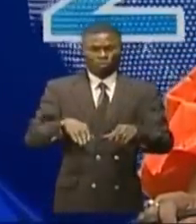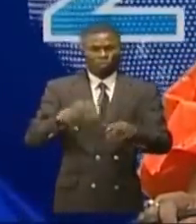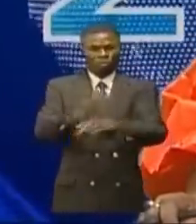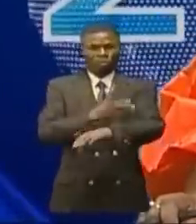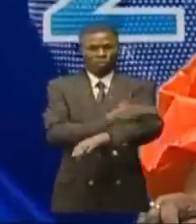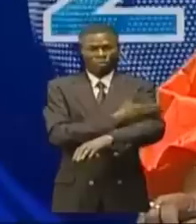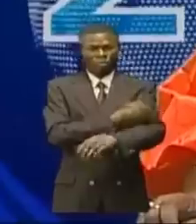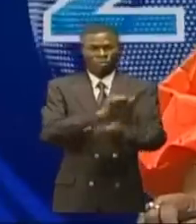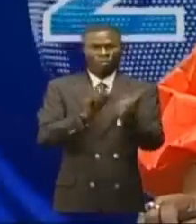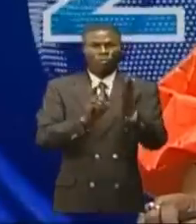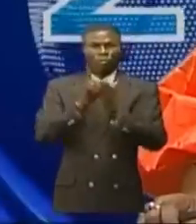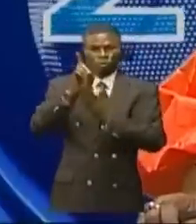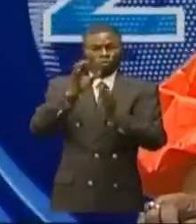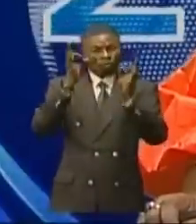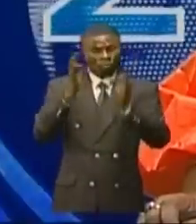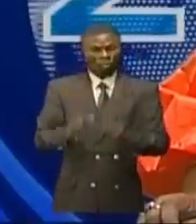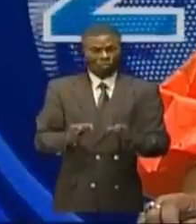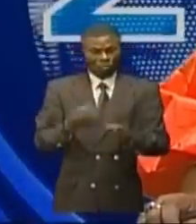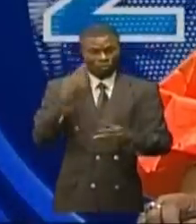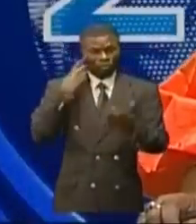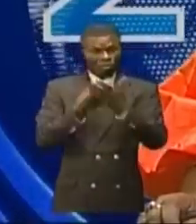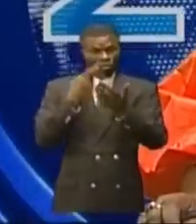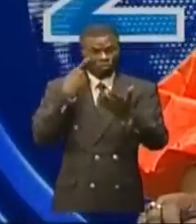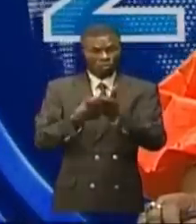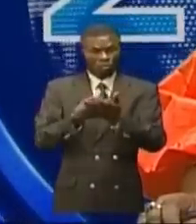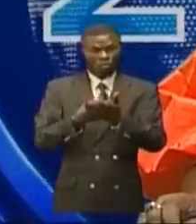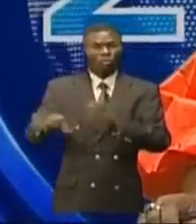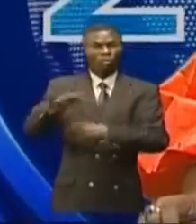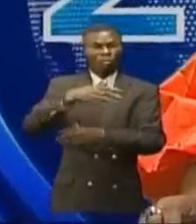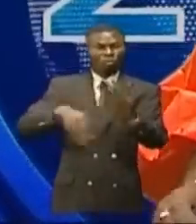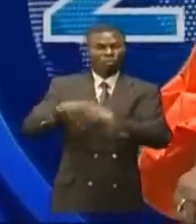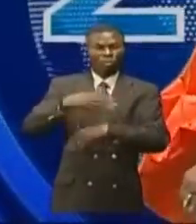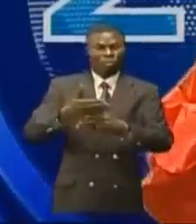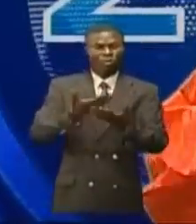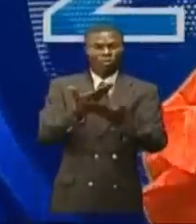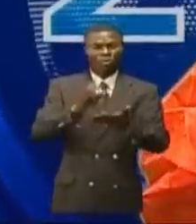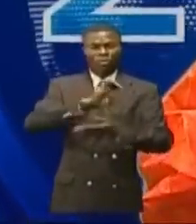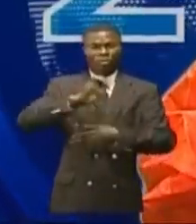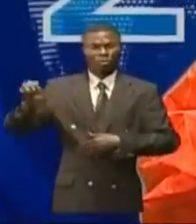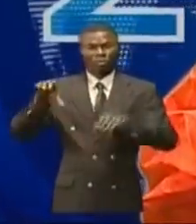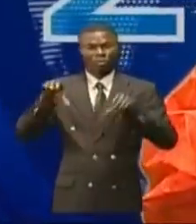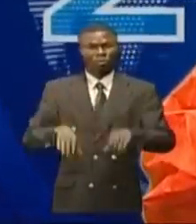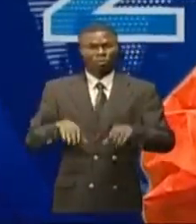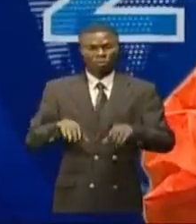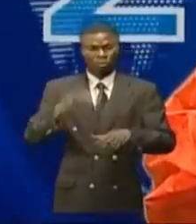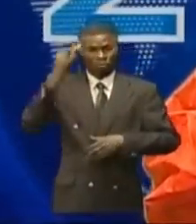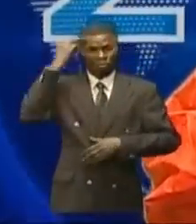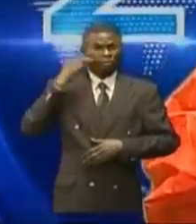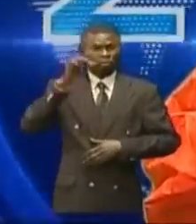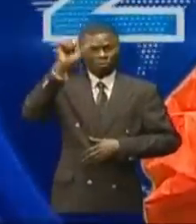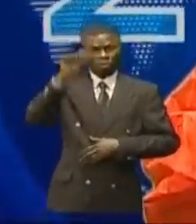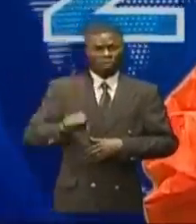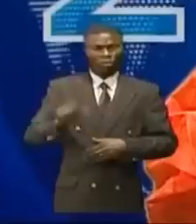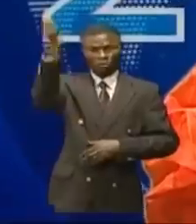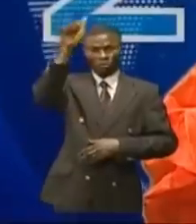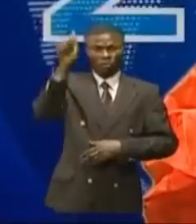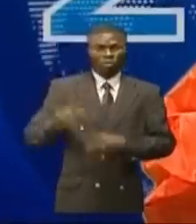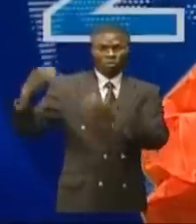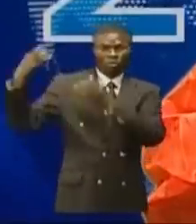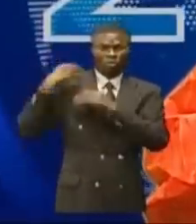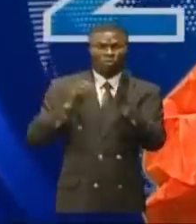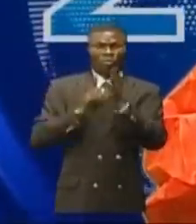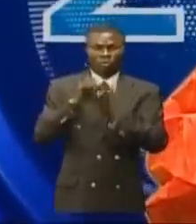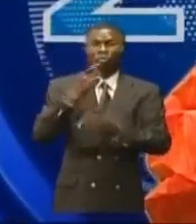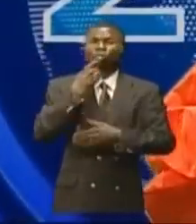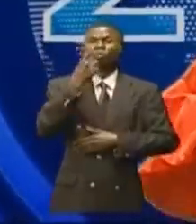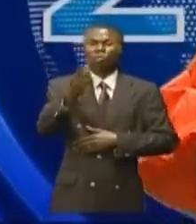matière de développement malgré des décennies d'instabilité sécuritaire dans l'est du pays. La ministre sud-africaine en charge de développement l'a